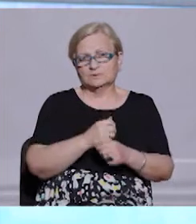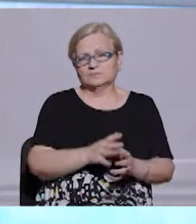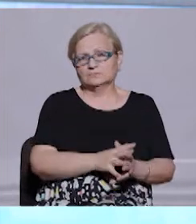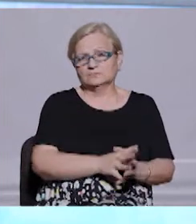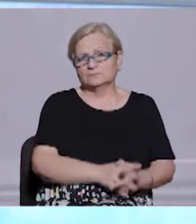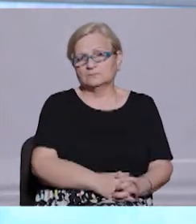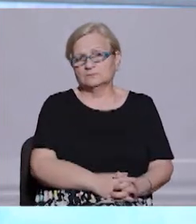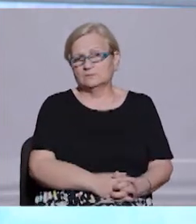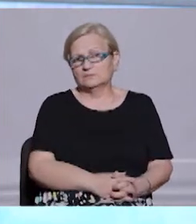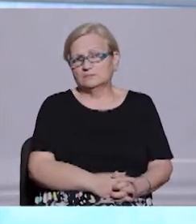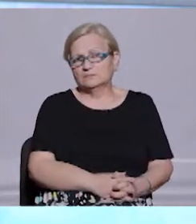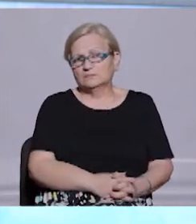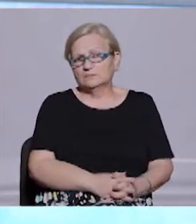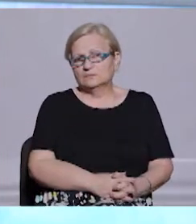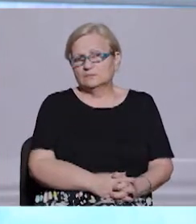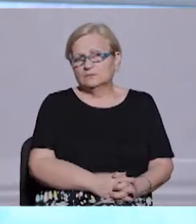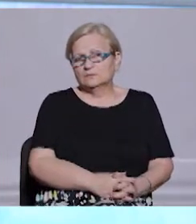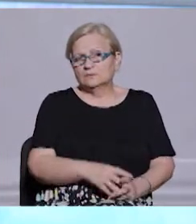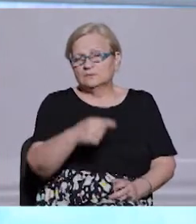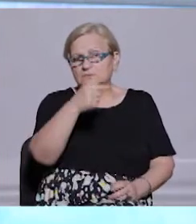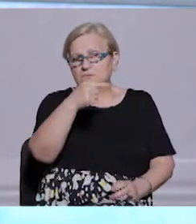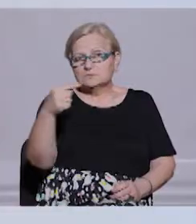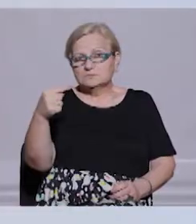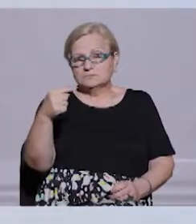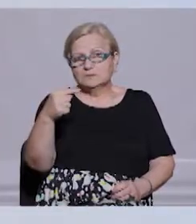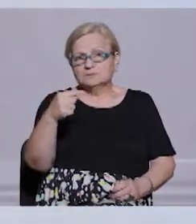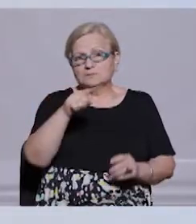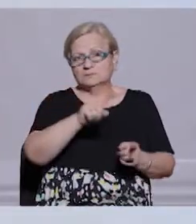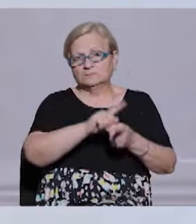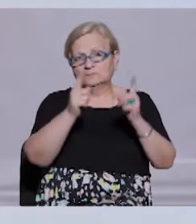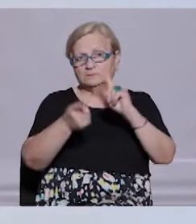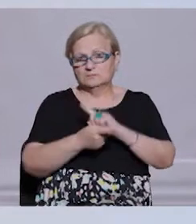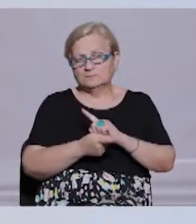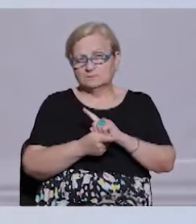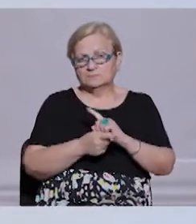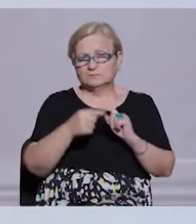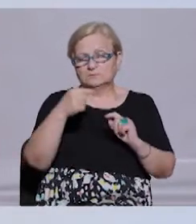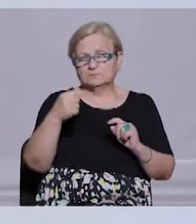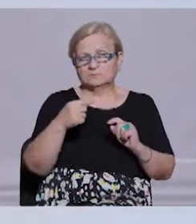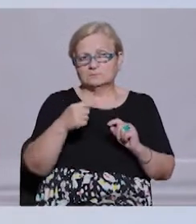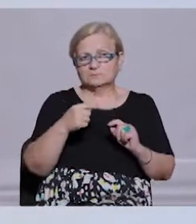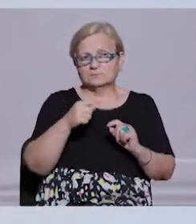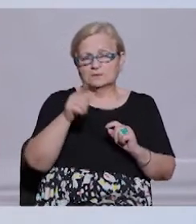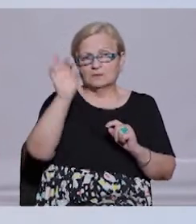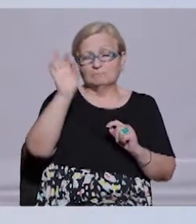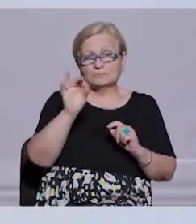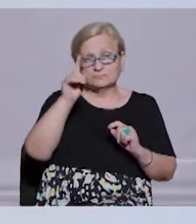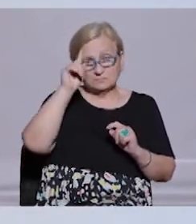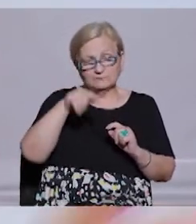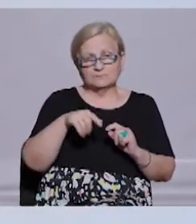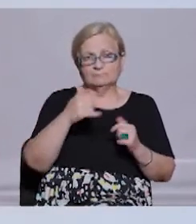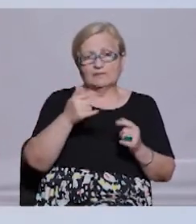გადავიდეთ. ახლა წარმოვადგინოთ წილადი და აწილადი პროცენტის სახით. ანუ ჩვენ ვიცით უკვე პროცენტი როგორ წარმოვადგინოთ წილადის სახით. ახლა